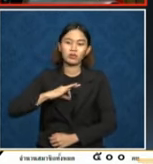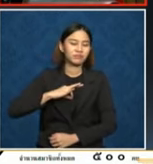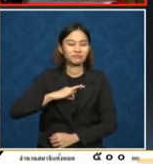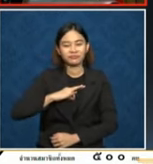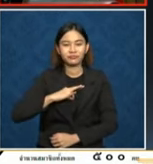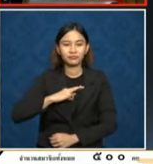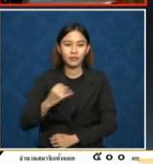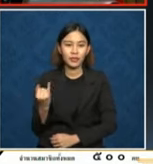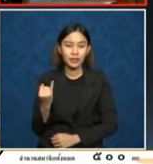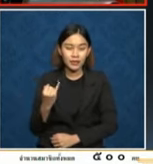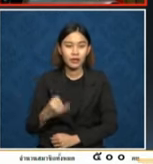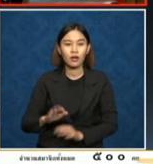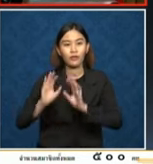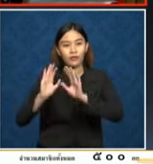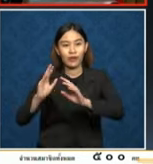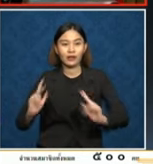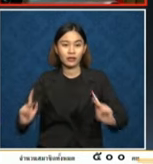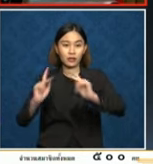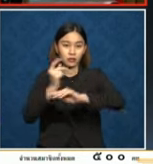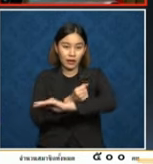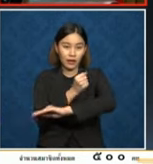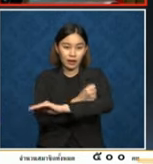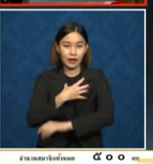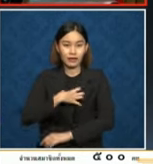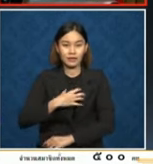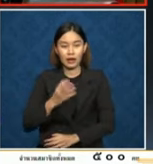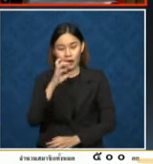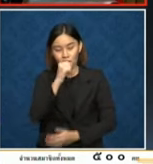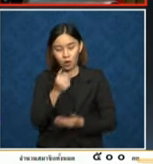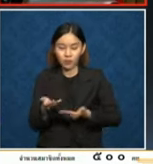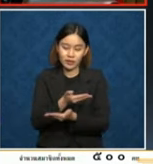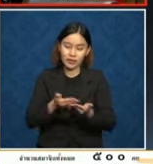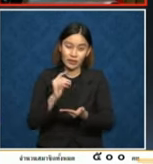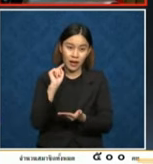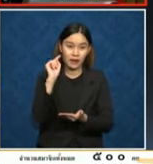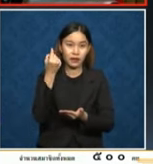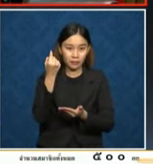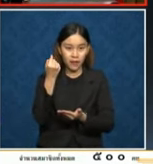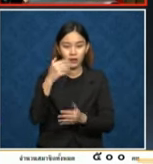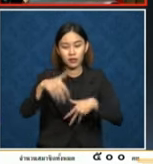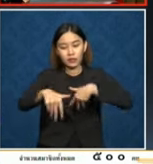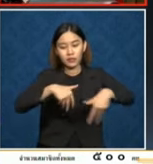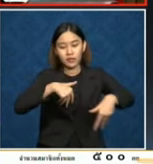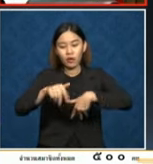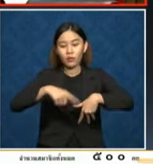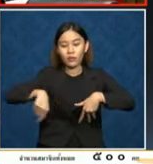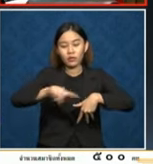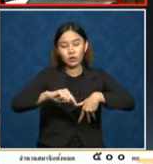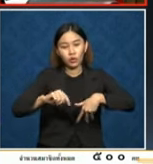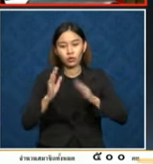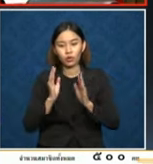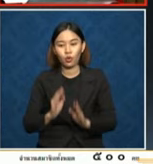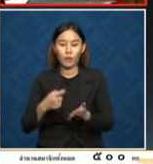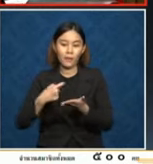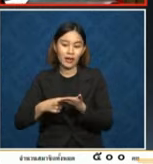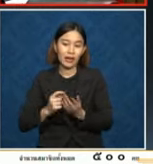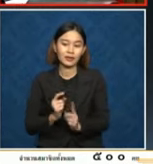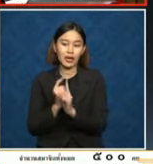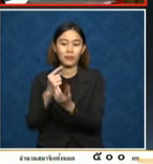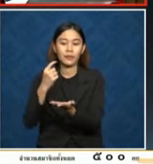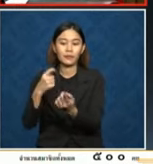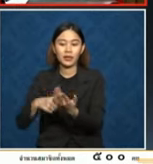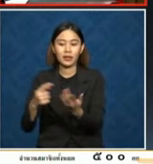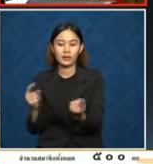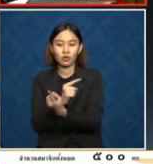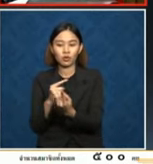ยังไงฝากไปยังกระทรวงแรงงานด้วยนะครับอยากให้ลองพิจารณาประเด็นนี้ใหม่พี่น้องประชาชนผู้ประกันตนตามประกันสังคมกำ